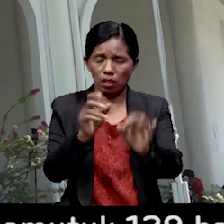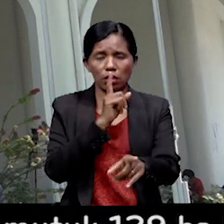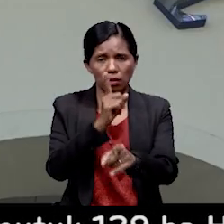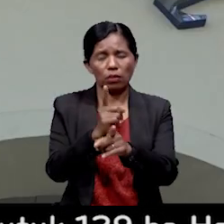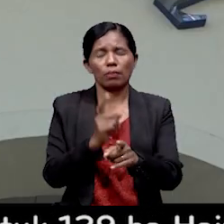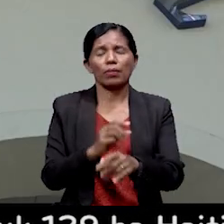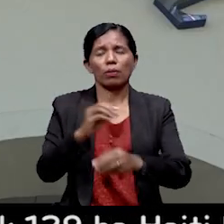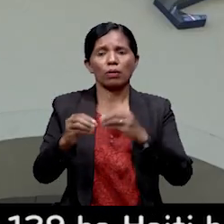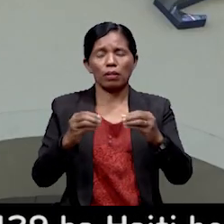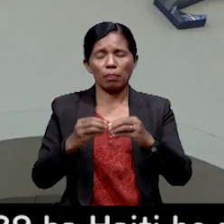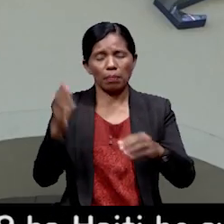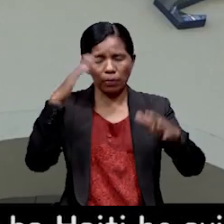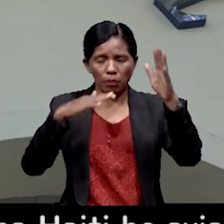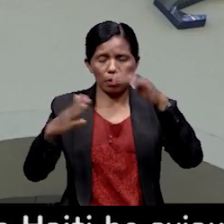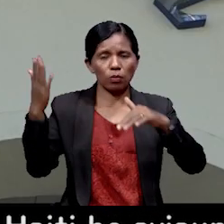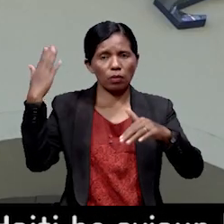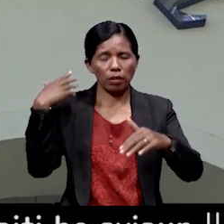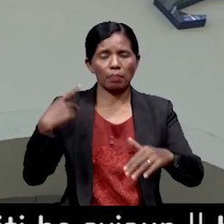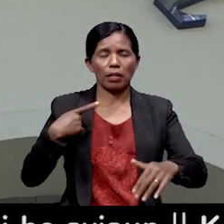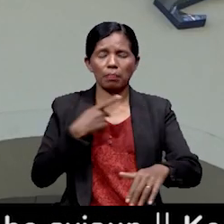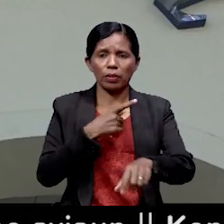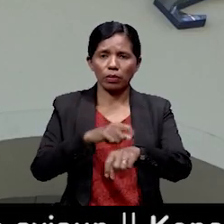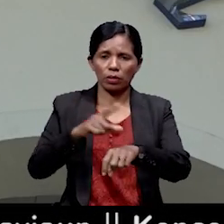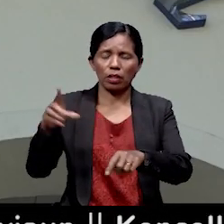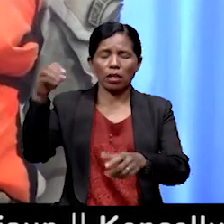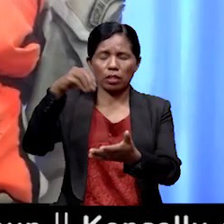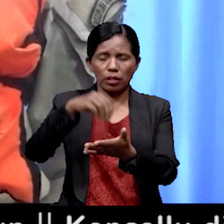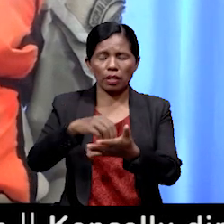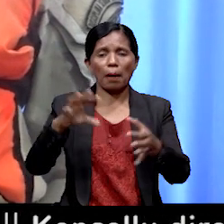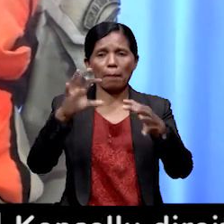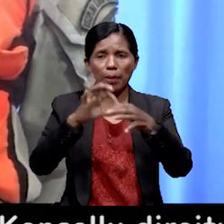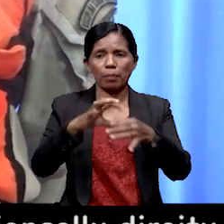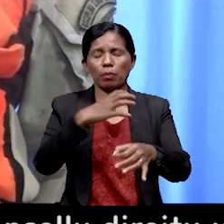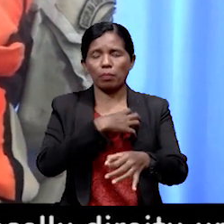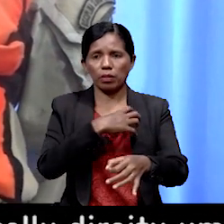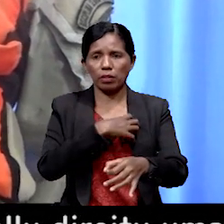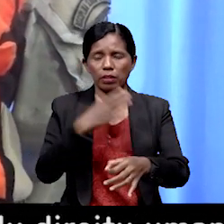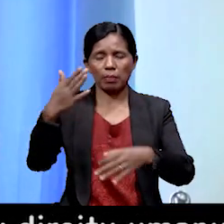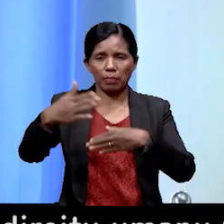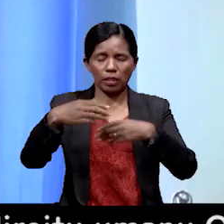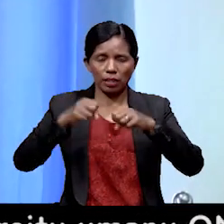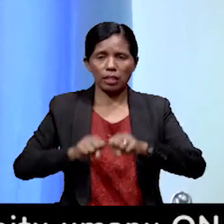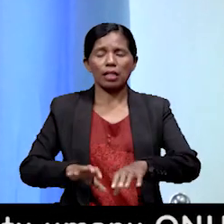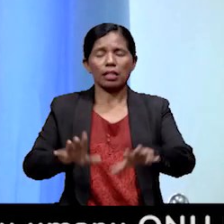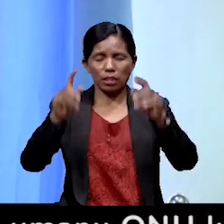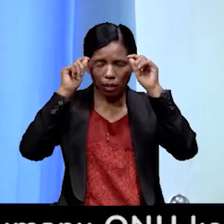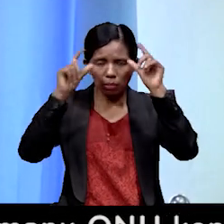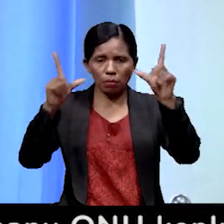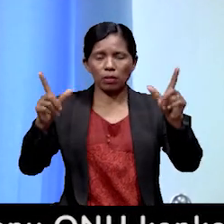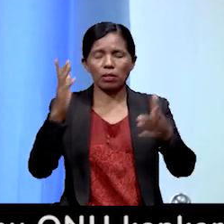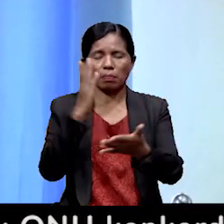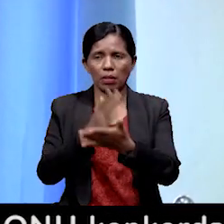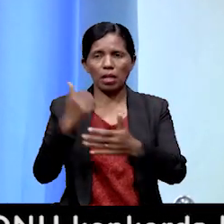ne Parlamento Nacional husu governo atu reforza recurso ba membro polisia iha area Tasi Timor hodi prevene